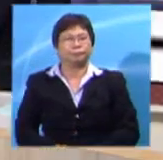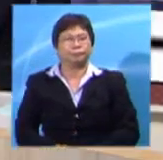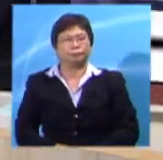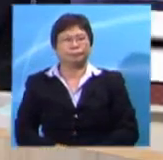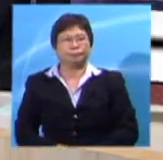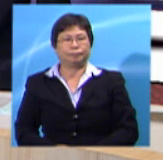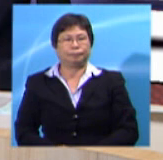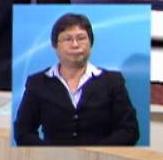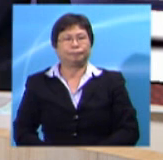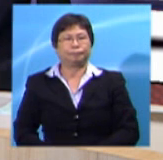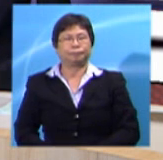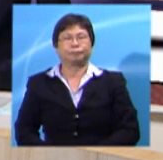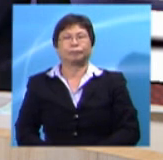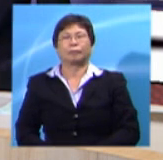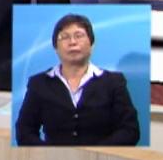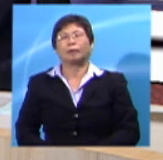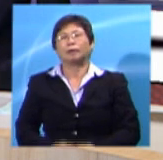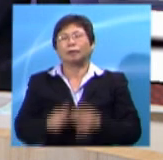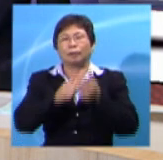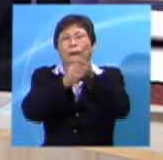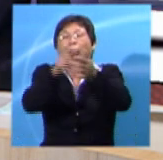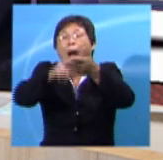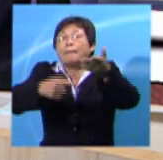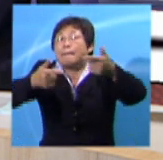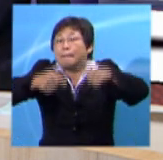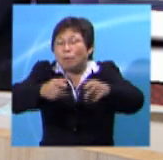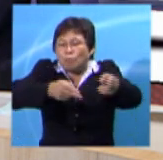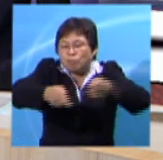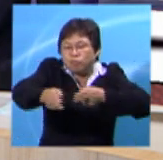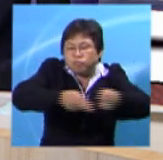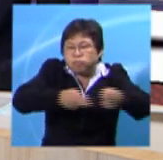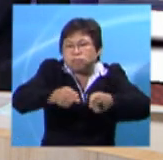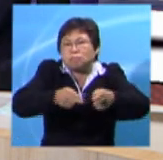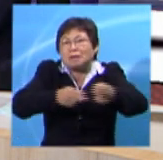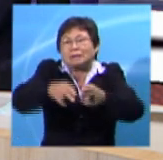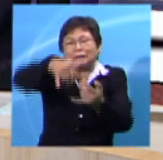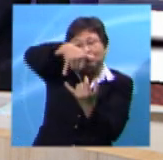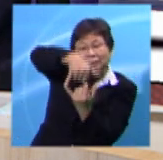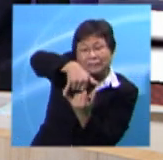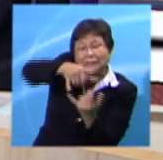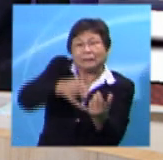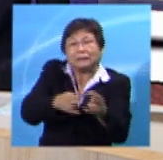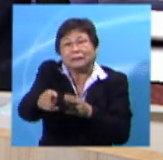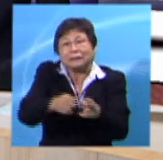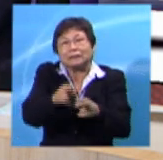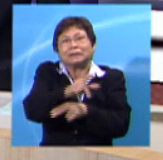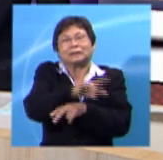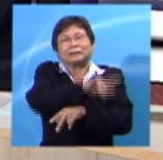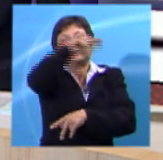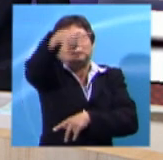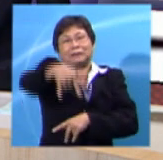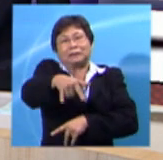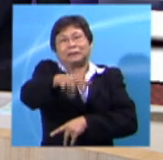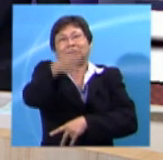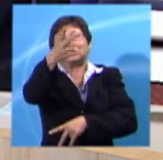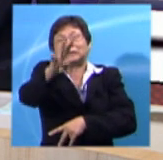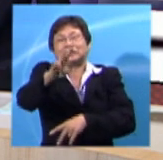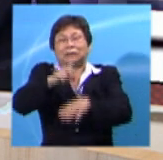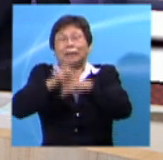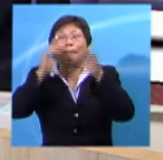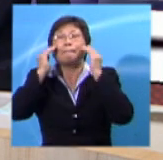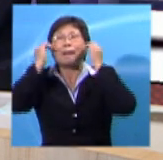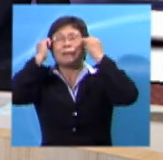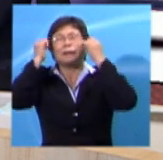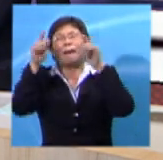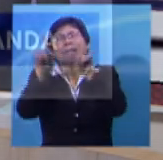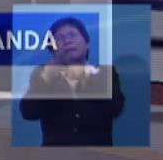Putrajaya dan bagi mengikuti perkembangan urusan pengurusan jenazah mangsa nahas di Belanda seperti biasa kita